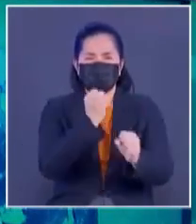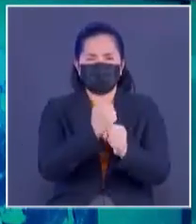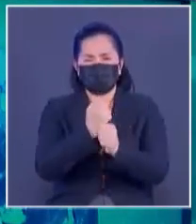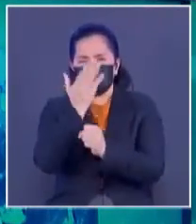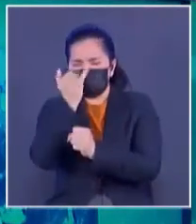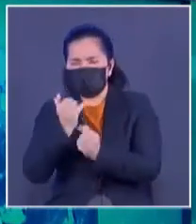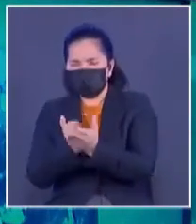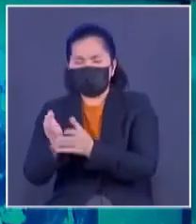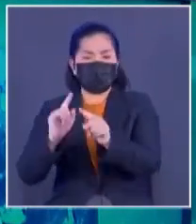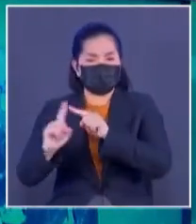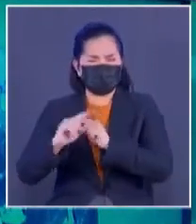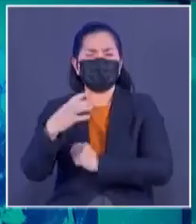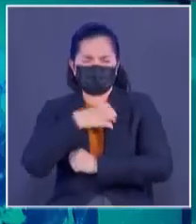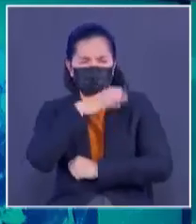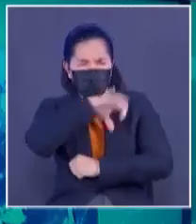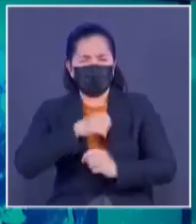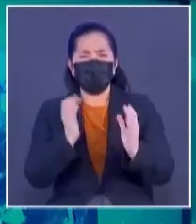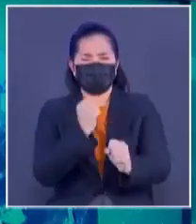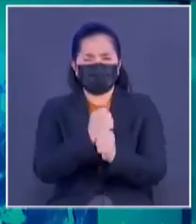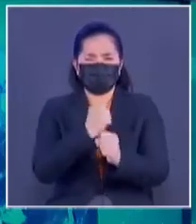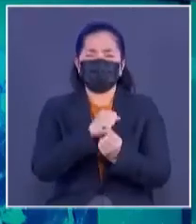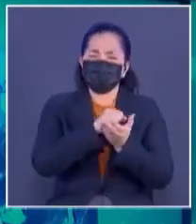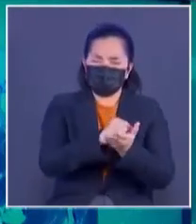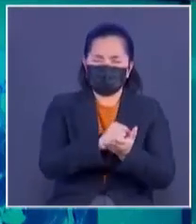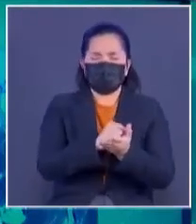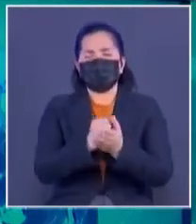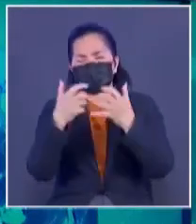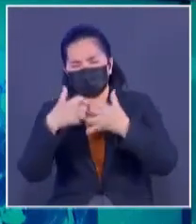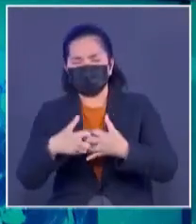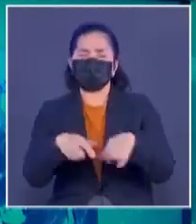รงงานจริงๆในทุกภาคเลยนะครับไม่ว่าจะเป็นภาคบริการหรือว่าภาคการผลิตแบบนี้นะครับ